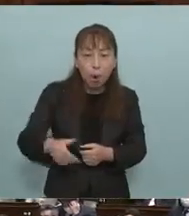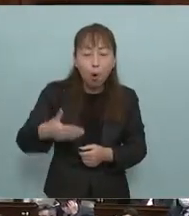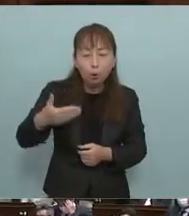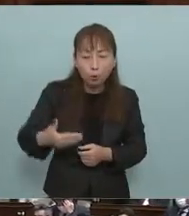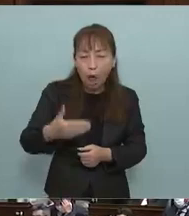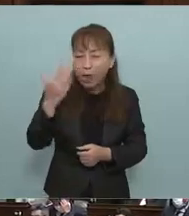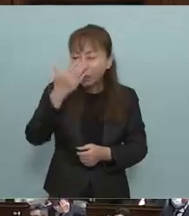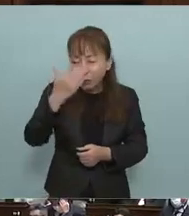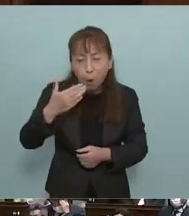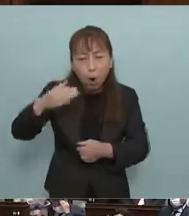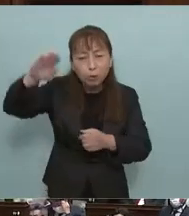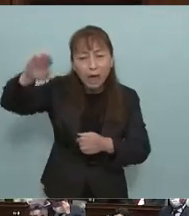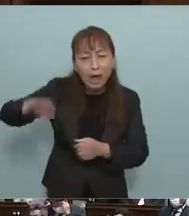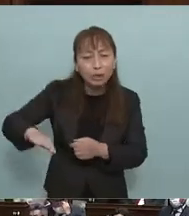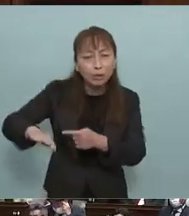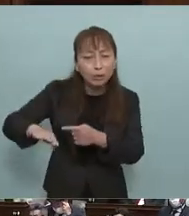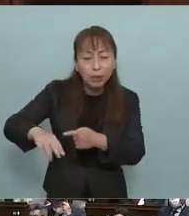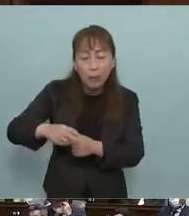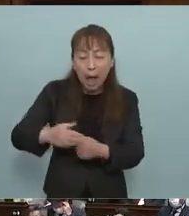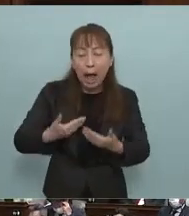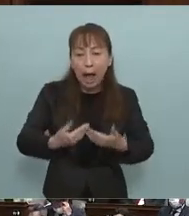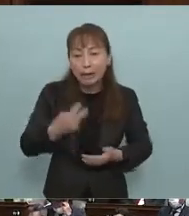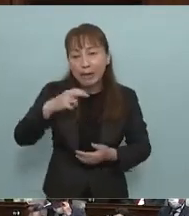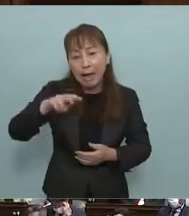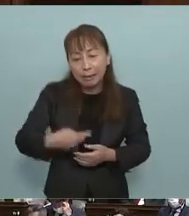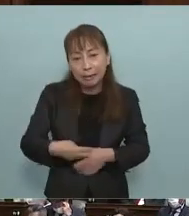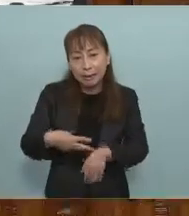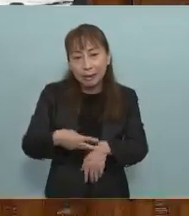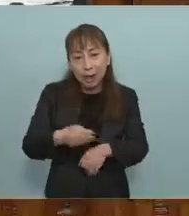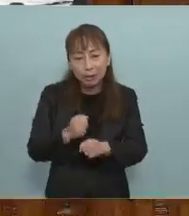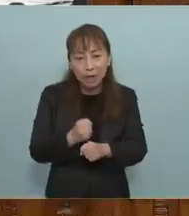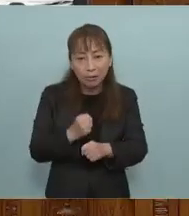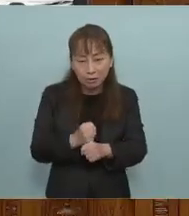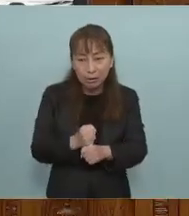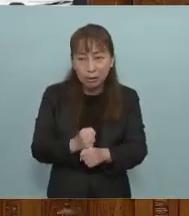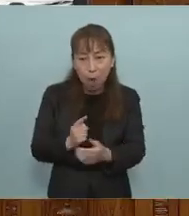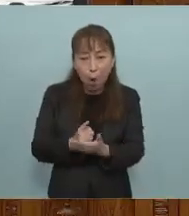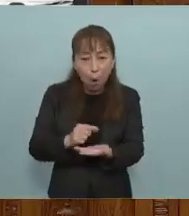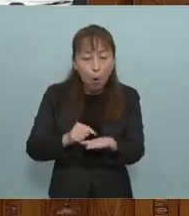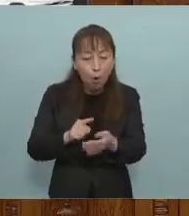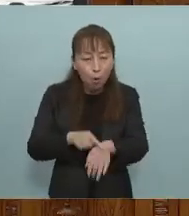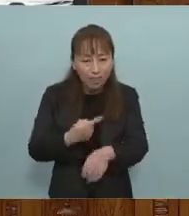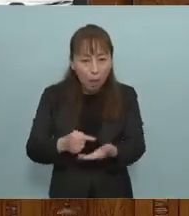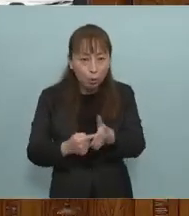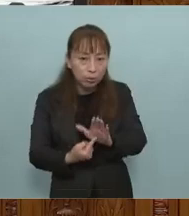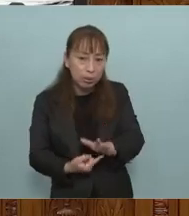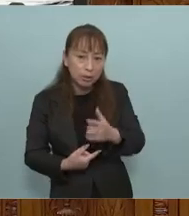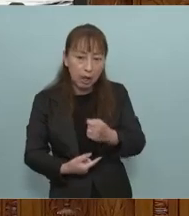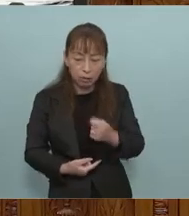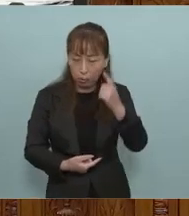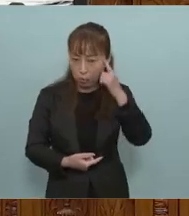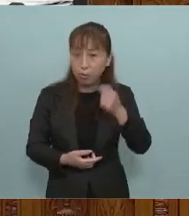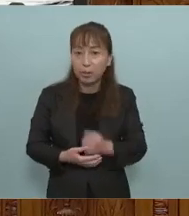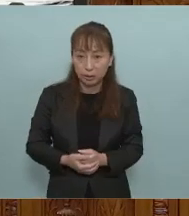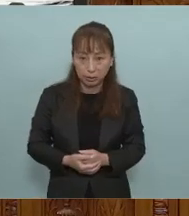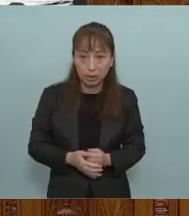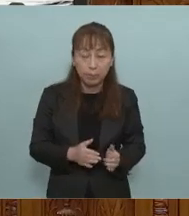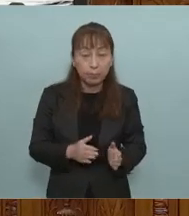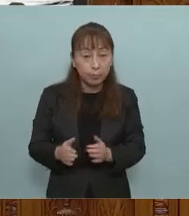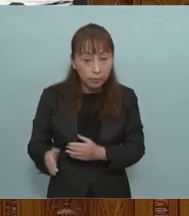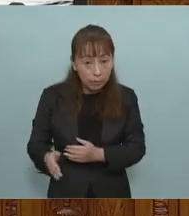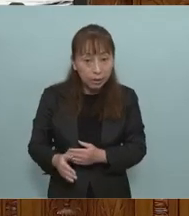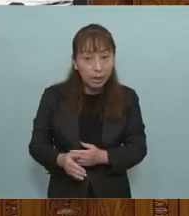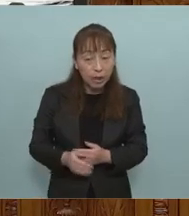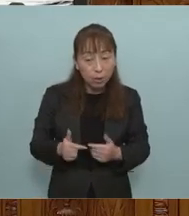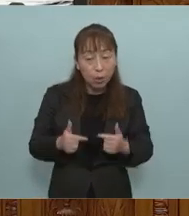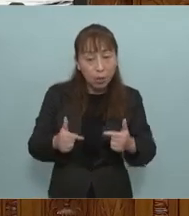用については、安全管理マニュアルを策定し、方向性をお示ししたいと思います。さらに、送迎